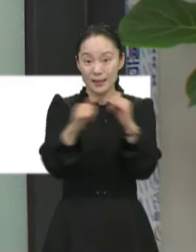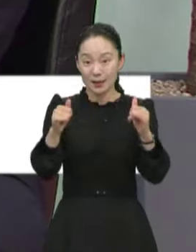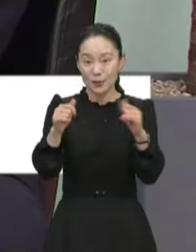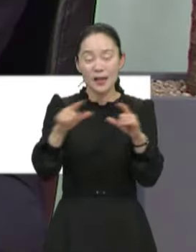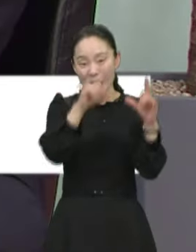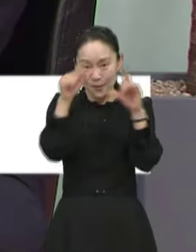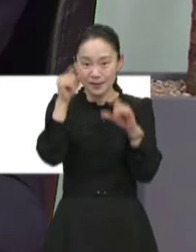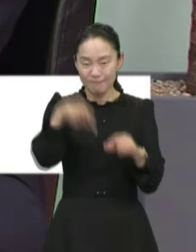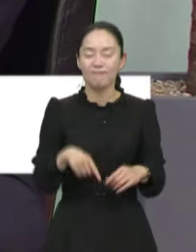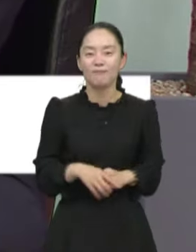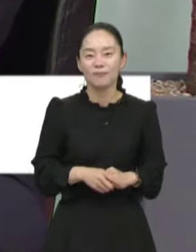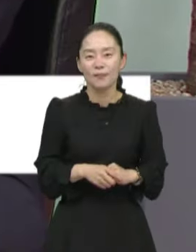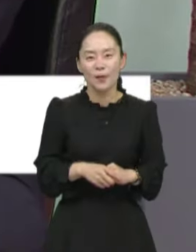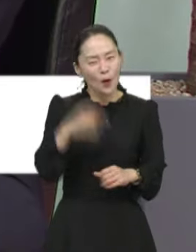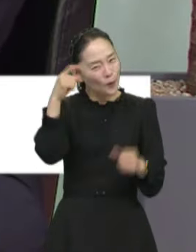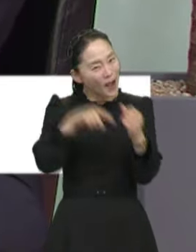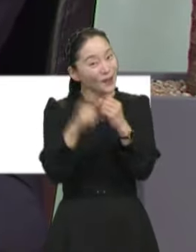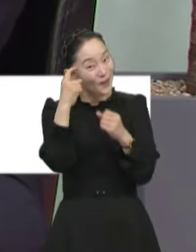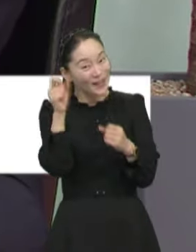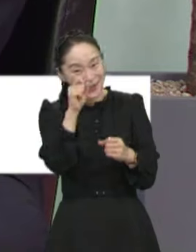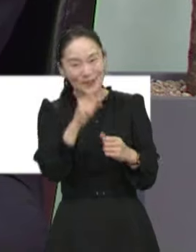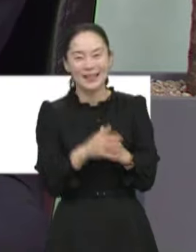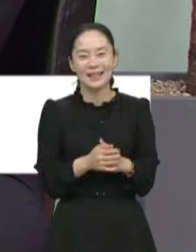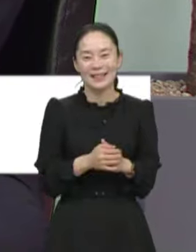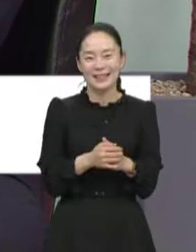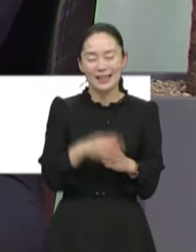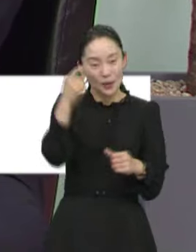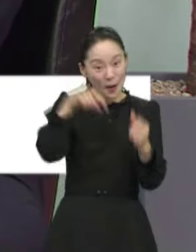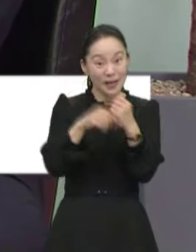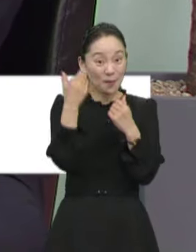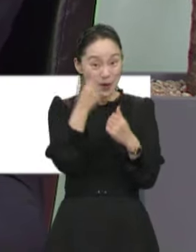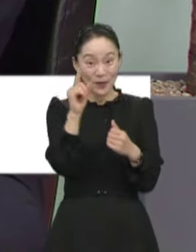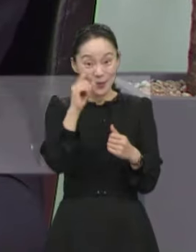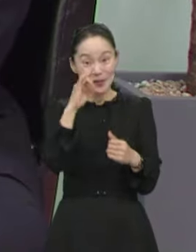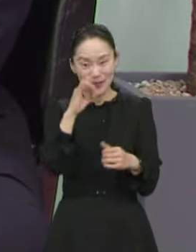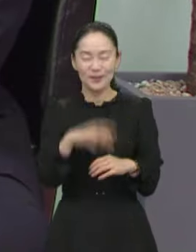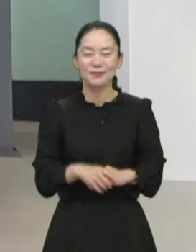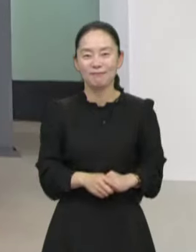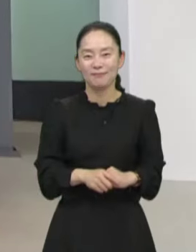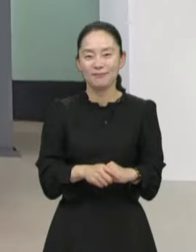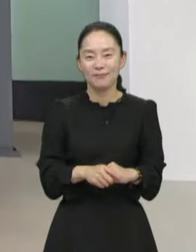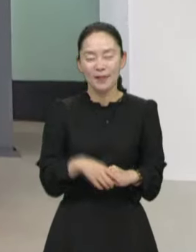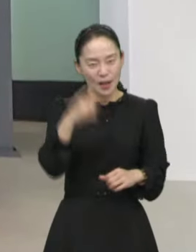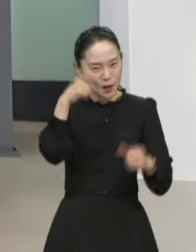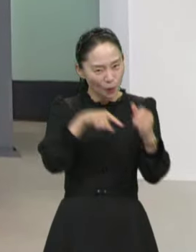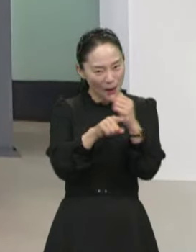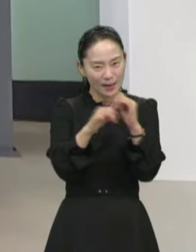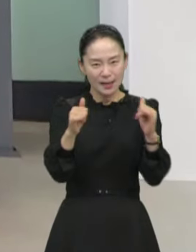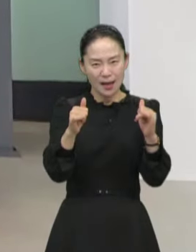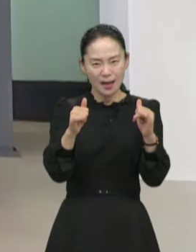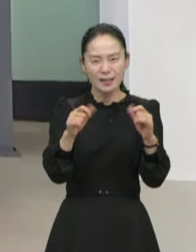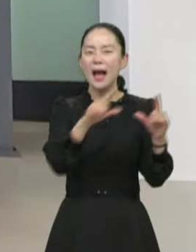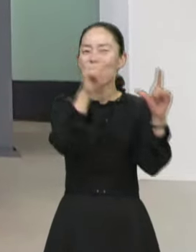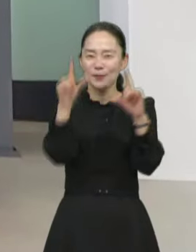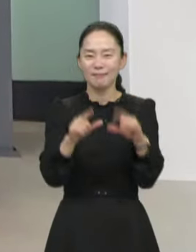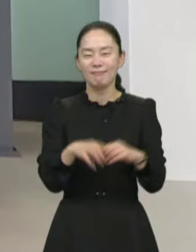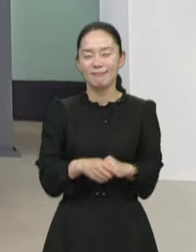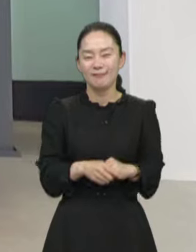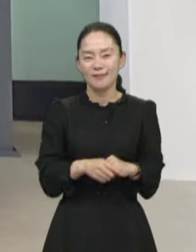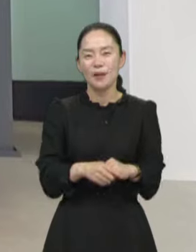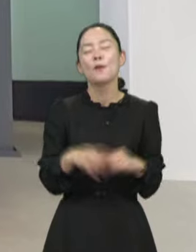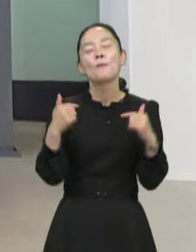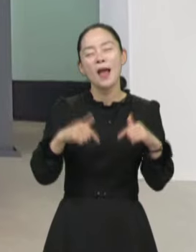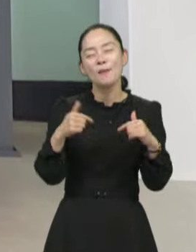때문에 왜 이렇게 과학이 좋을까 하는 과학의 매력이 좀 궁금해집니다 과학자의 삶이란